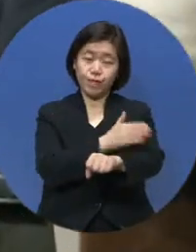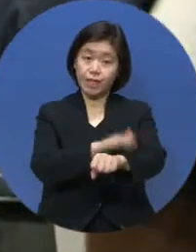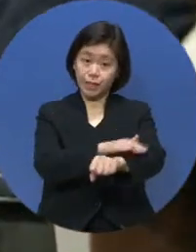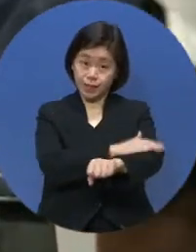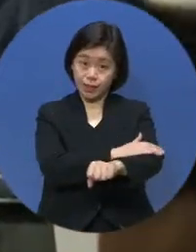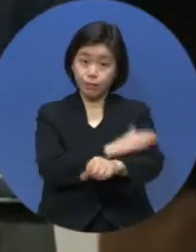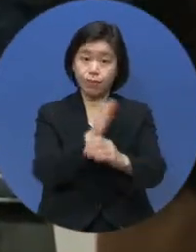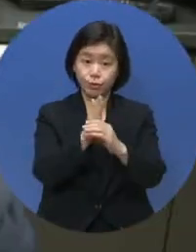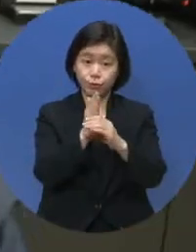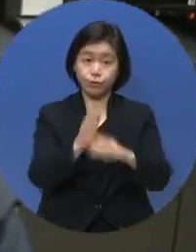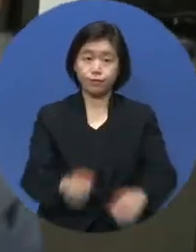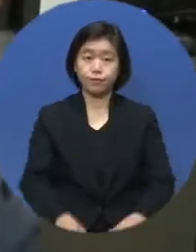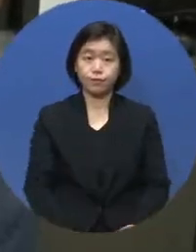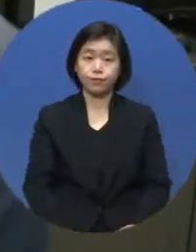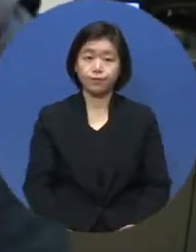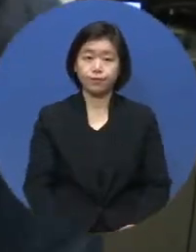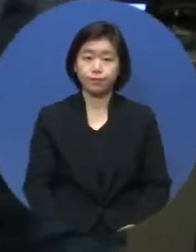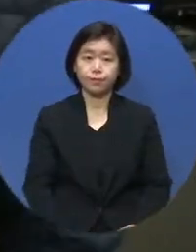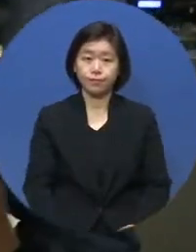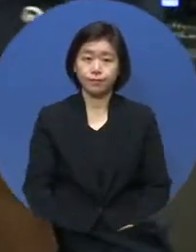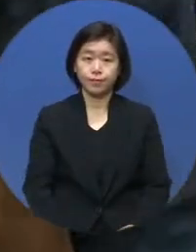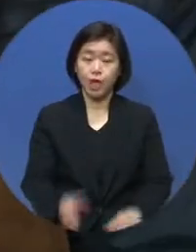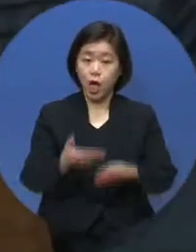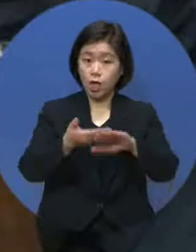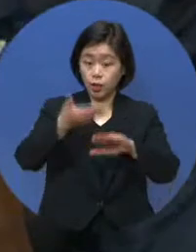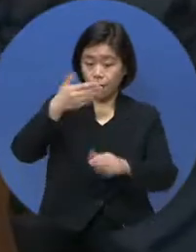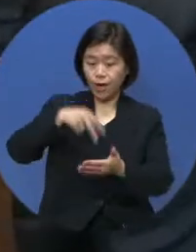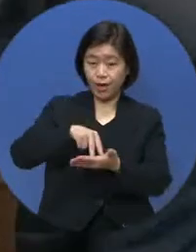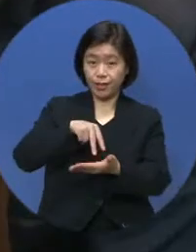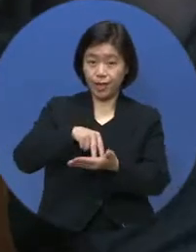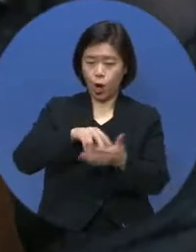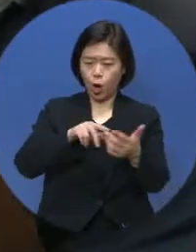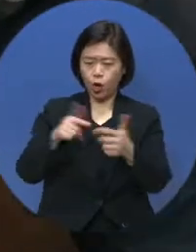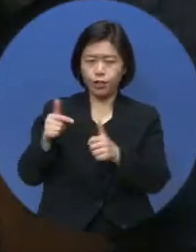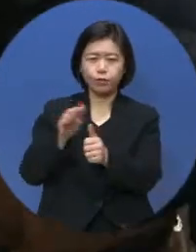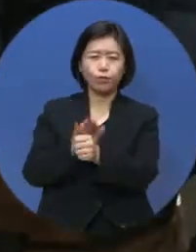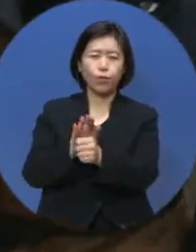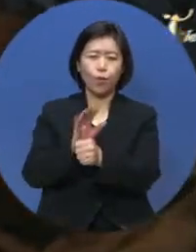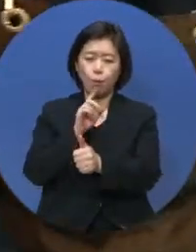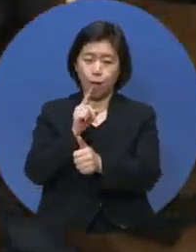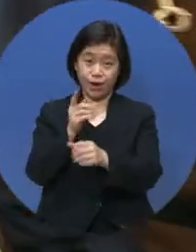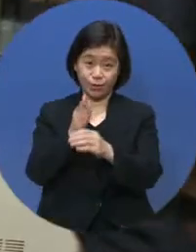씨는 훈련생들의 선배로서 조언을 아끼지 않고 있습니다.